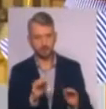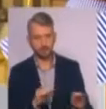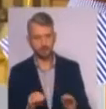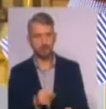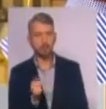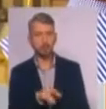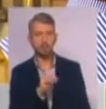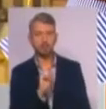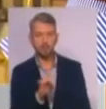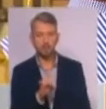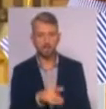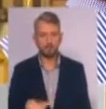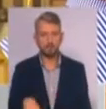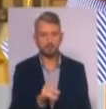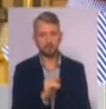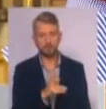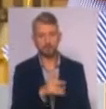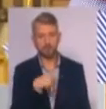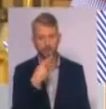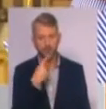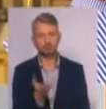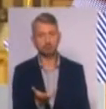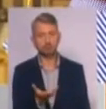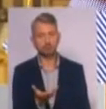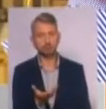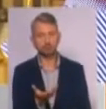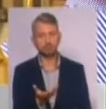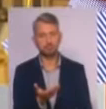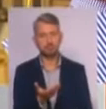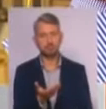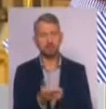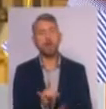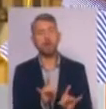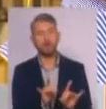всім, як то кажуть,